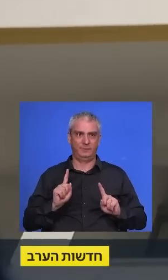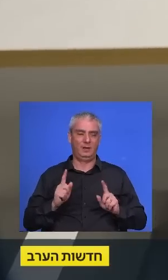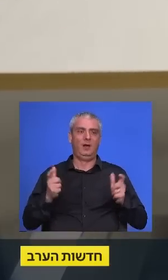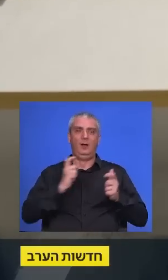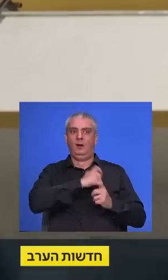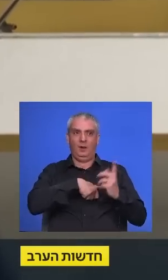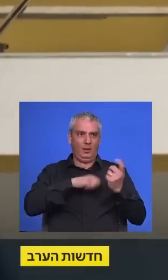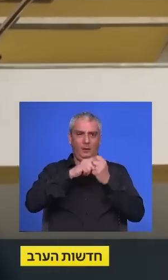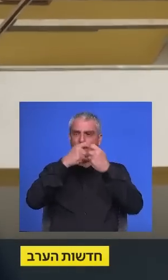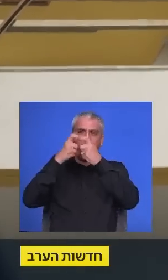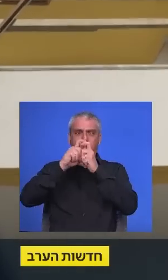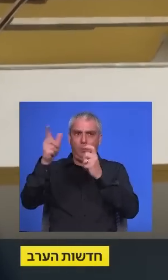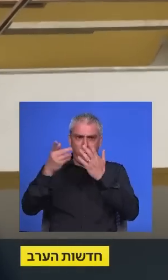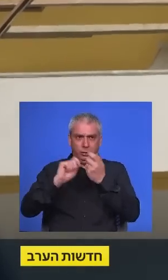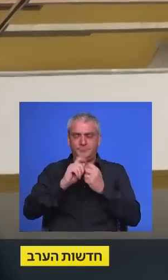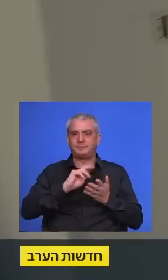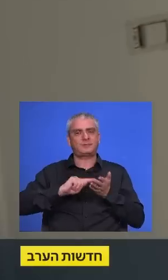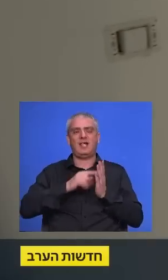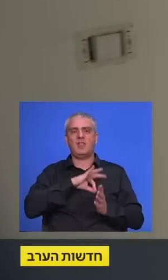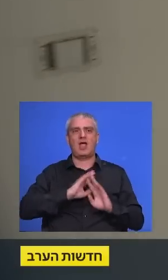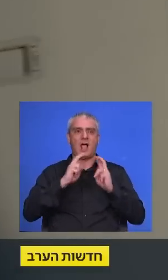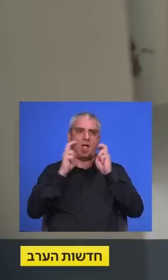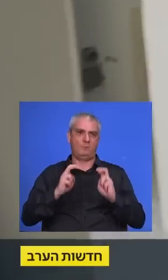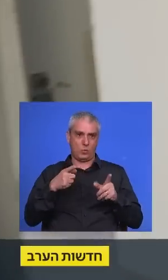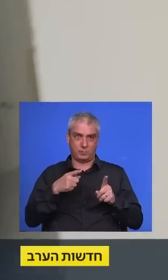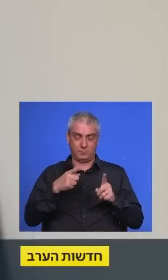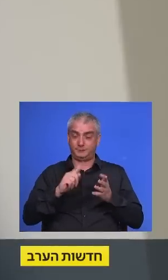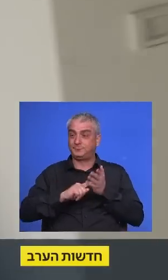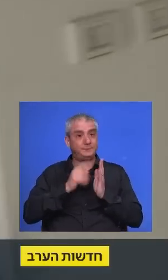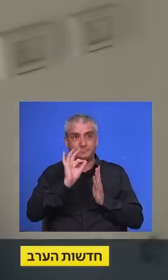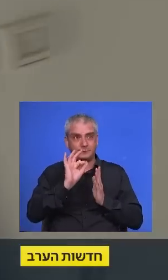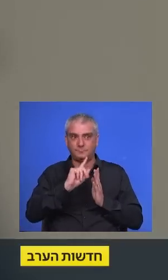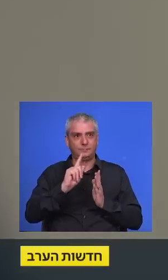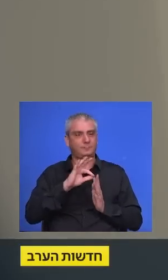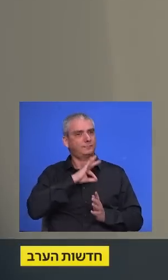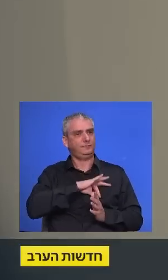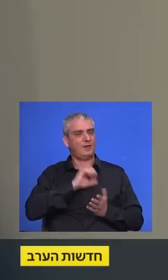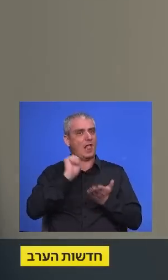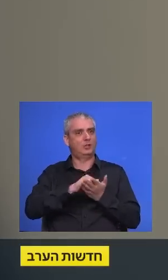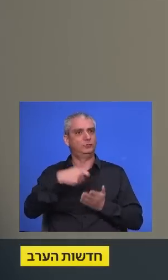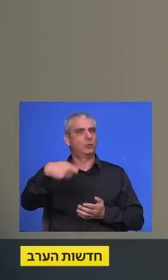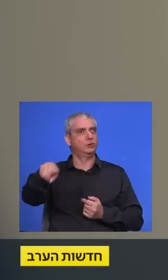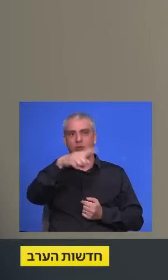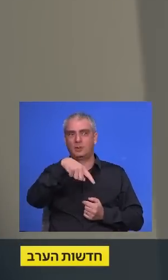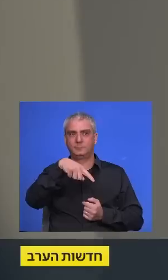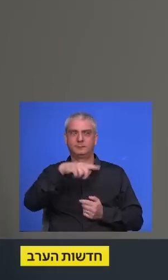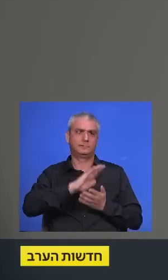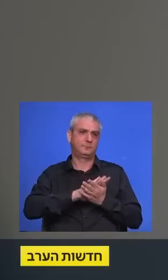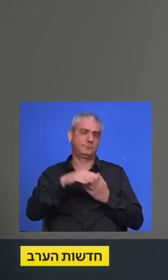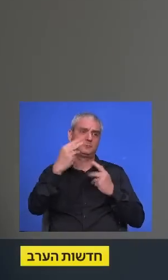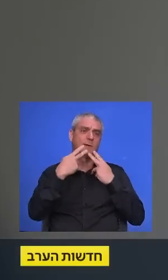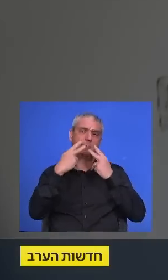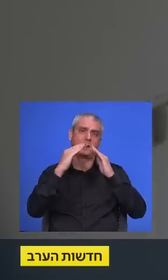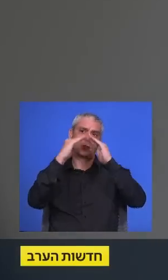לעירייה או לאגודה מסוימת ללא כוונות רווח. המטרה שלהם זה לא להרוויח על חשבון הסוחרים, אלא פשוט לתת